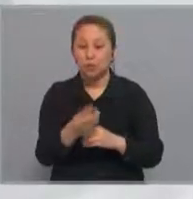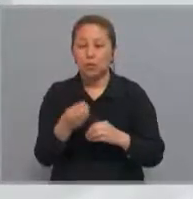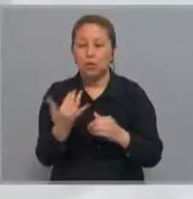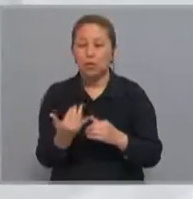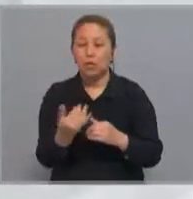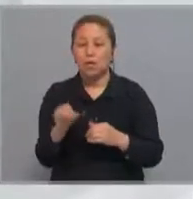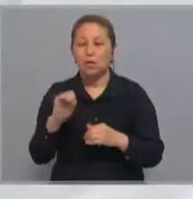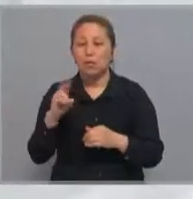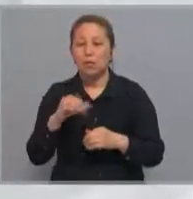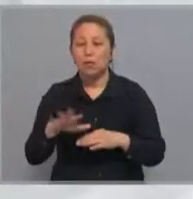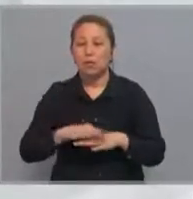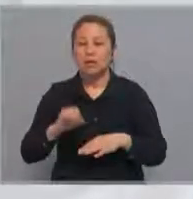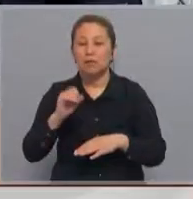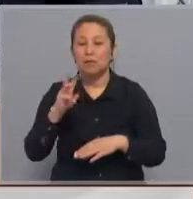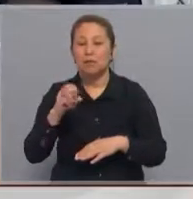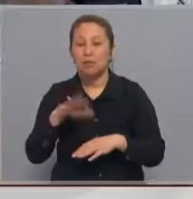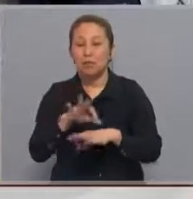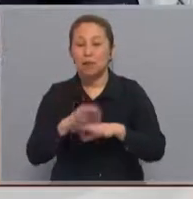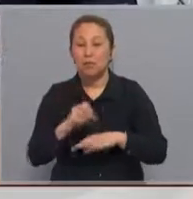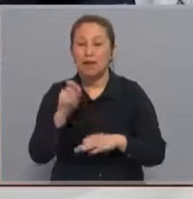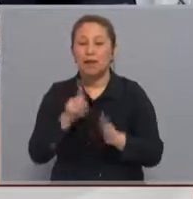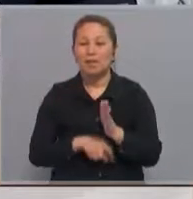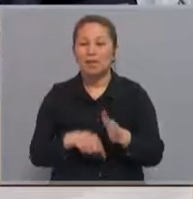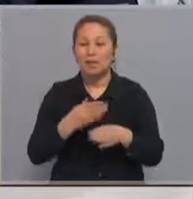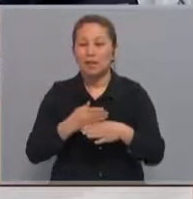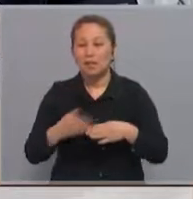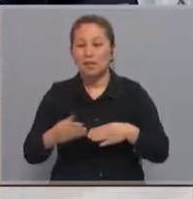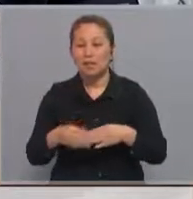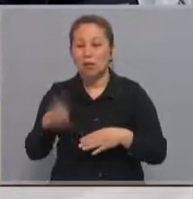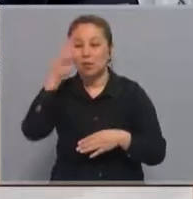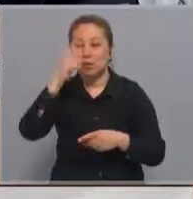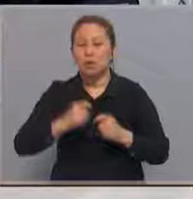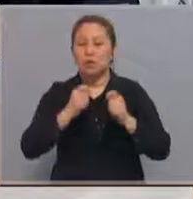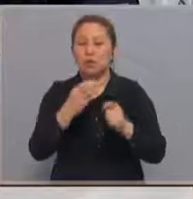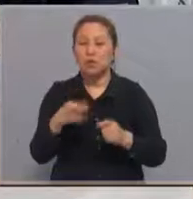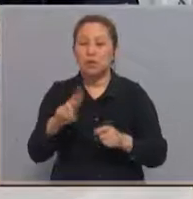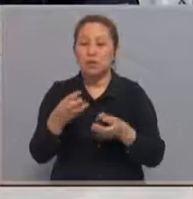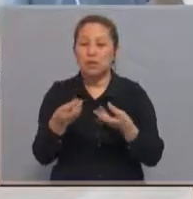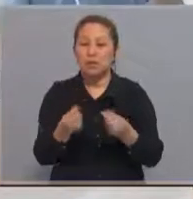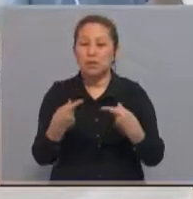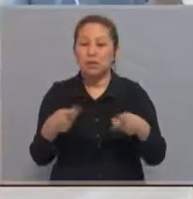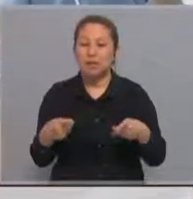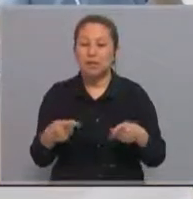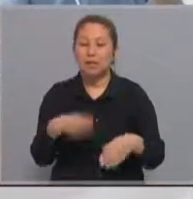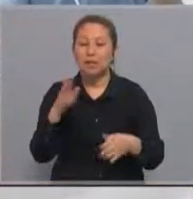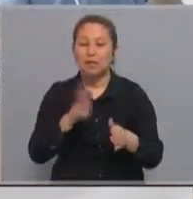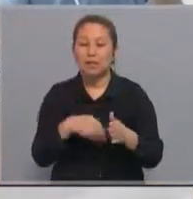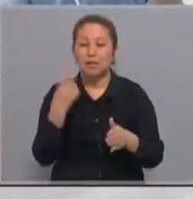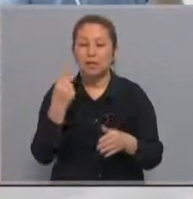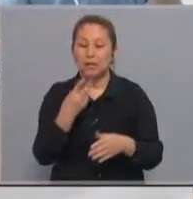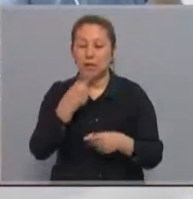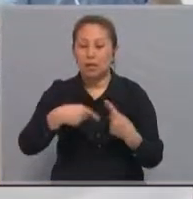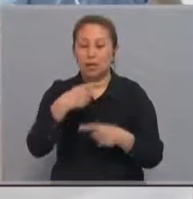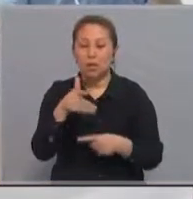болсақ, индустриалды аймақтарға инфрақұрылым тарту, арзандатылған несие мен үкіметтен берілетін субсидиялар және өзге де жеңілдіктерді